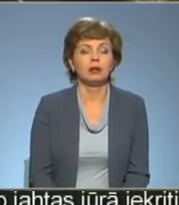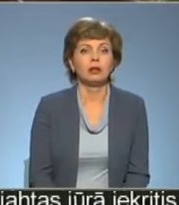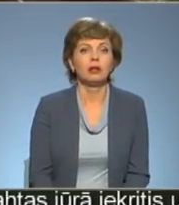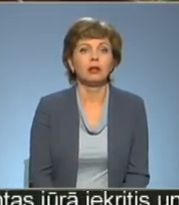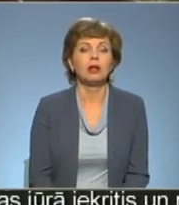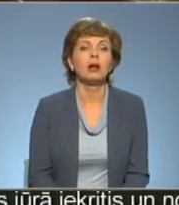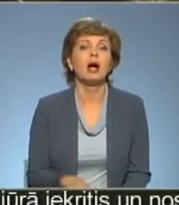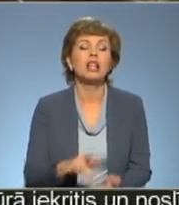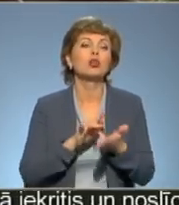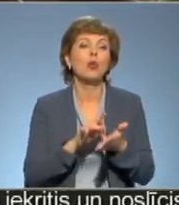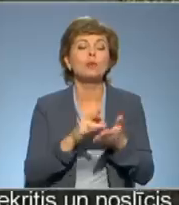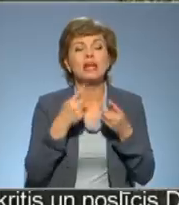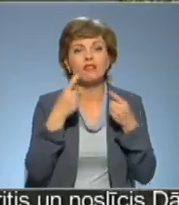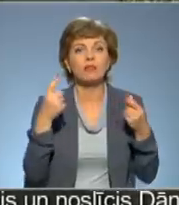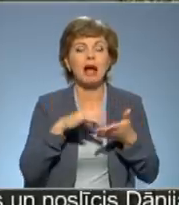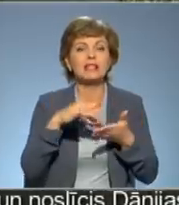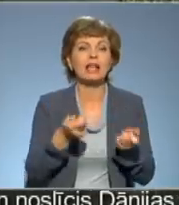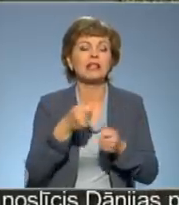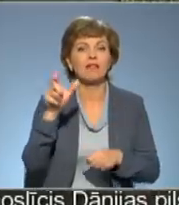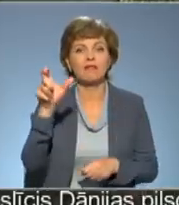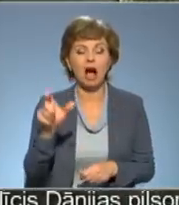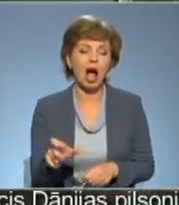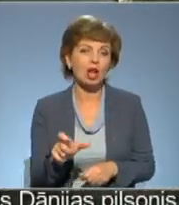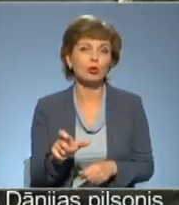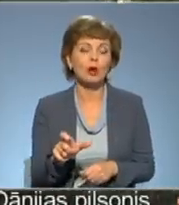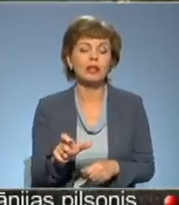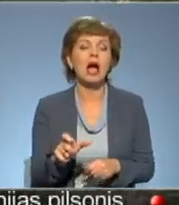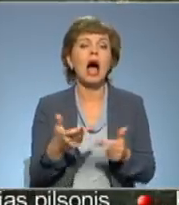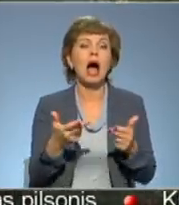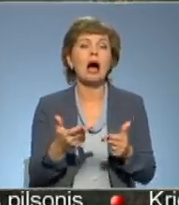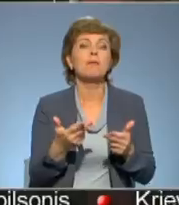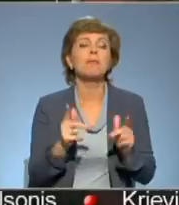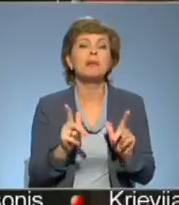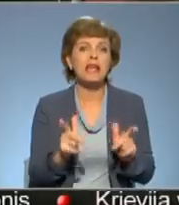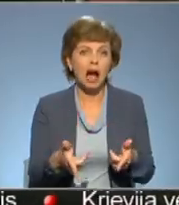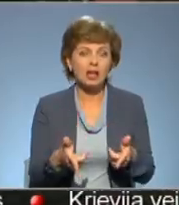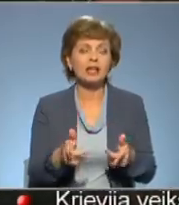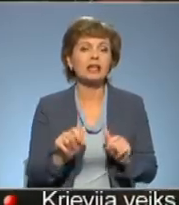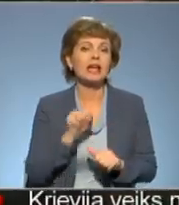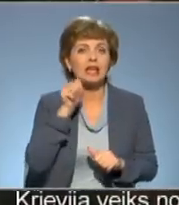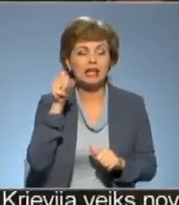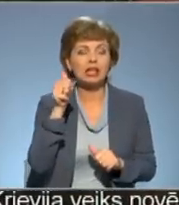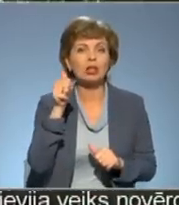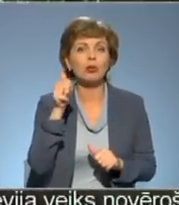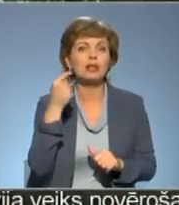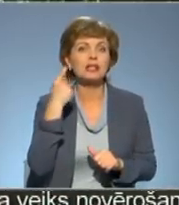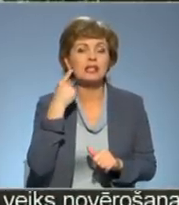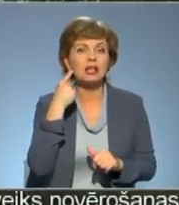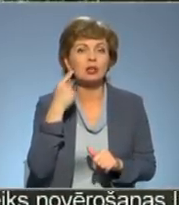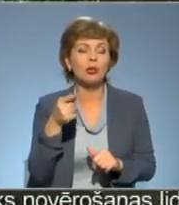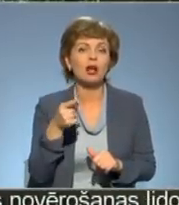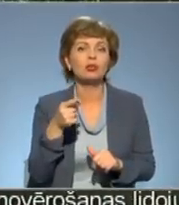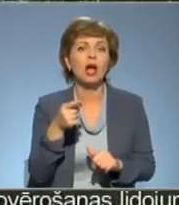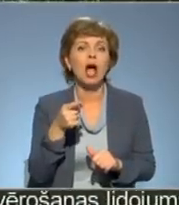Embūtes turisma un informācijas centra vadītāja Dina Ziemele atzīst, ka tagad ik rītu dzirdot joda dambī zāģi un